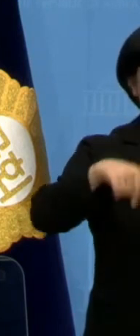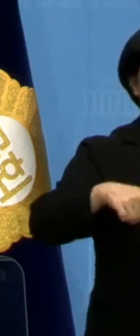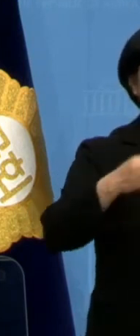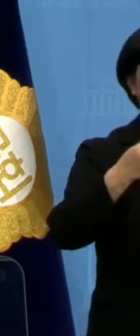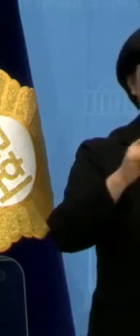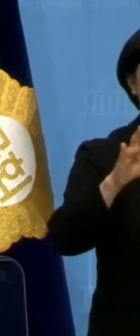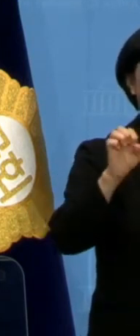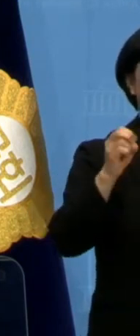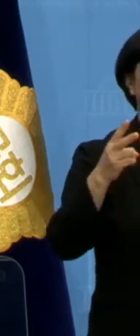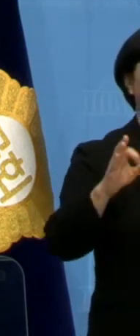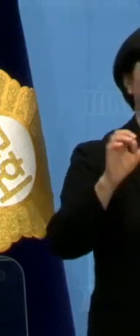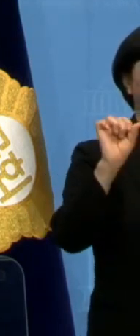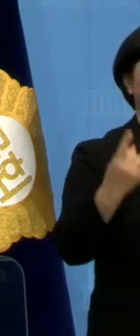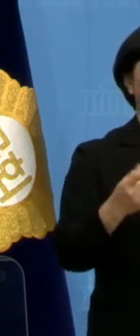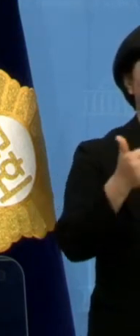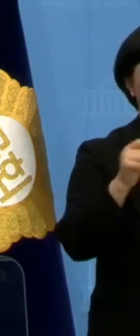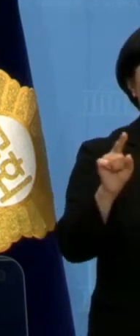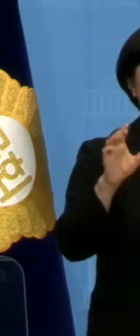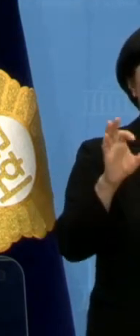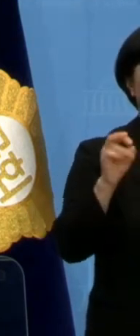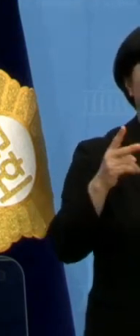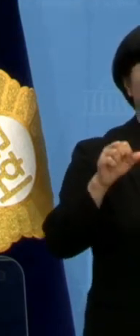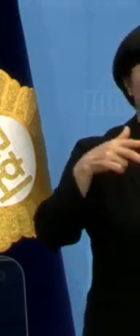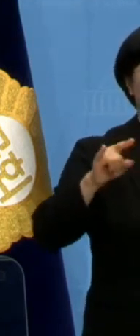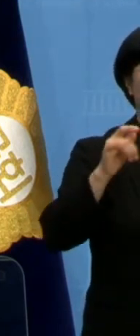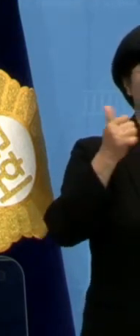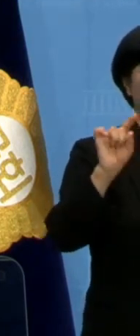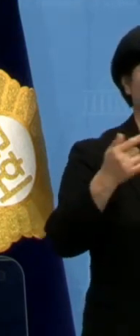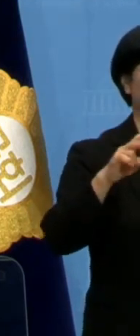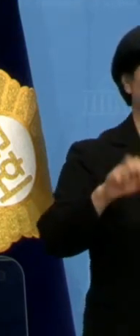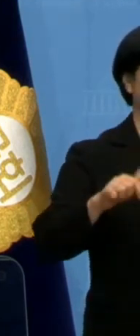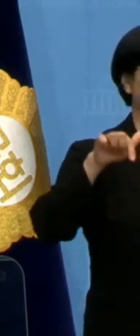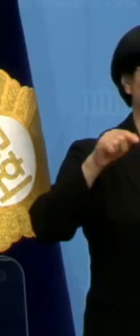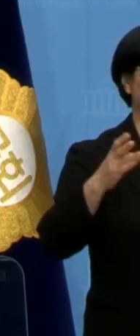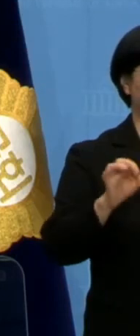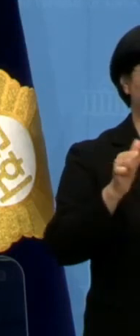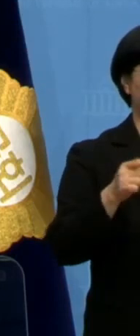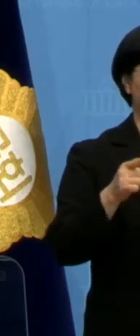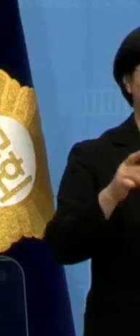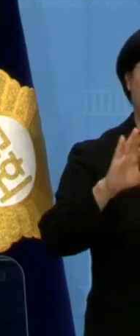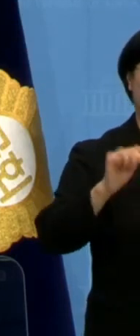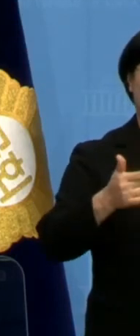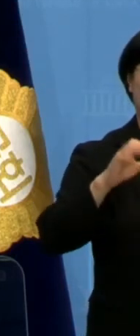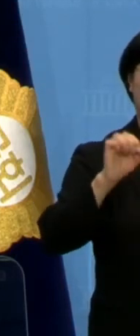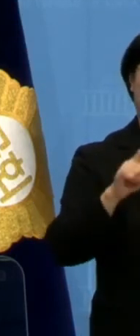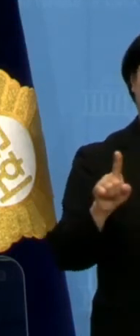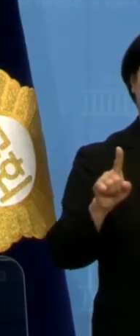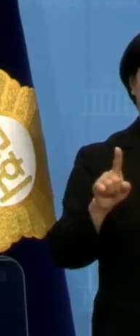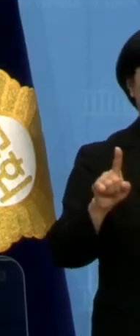태영호, 하영재, 한무경, 허은아,